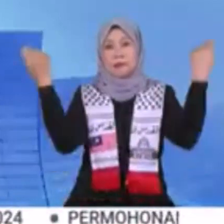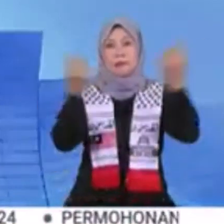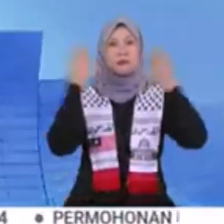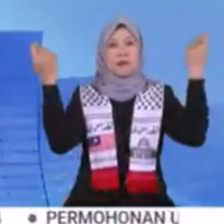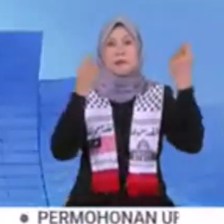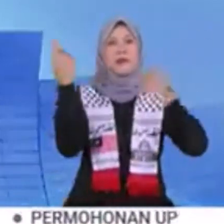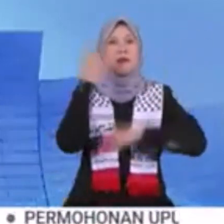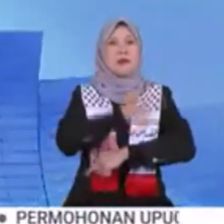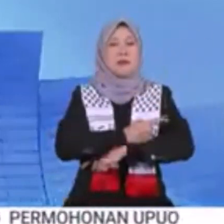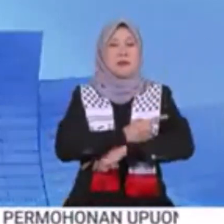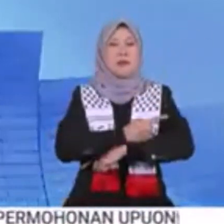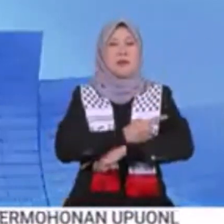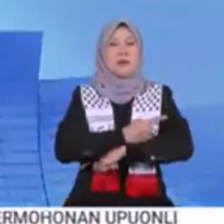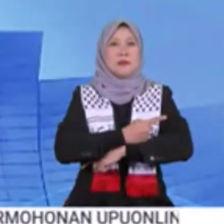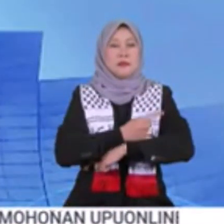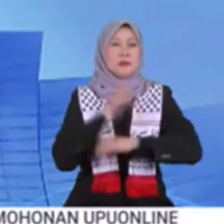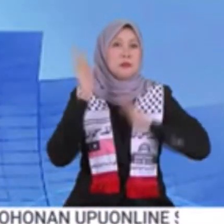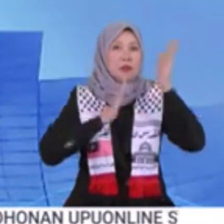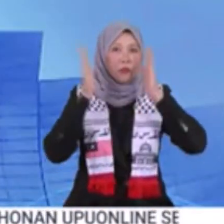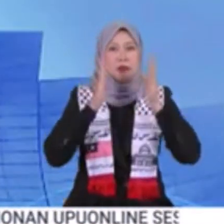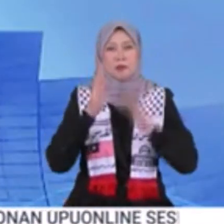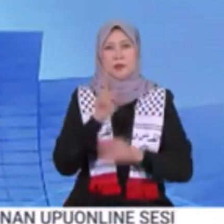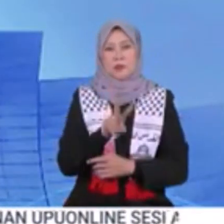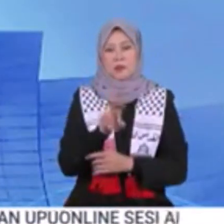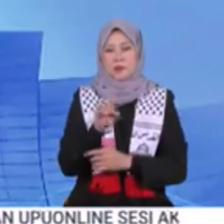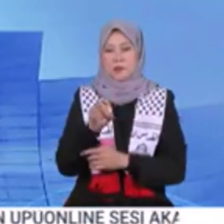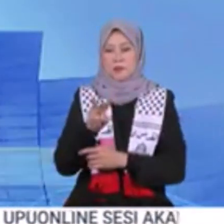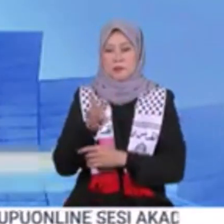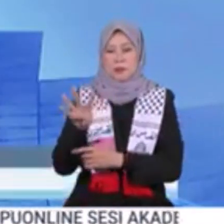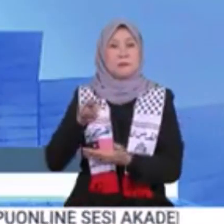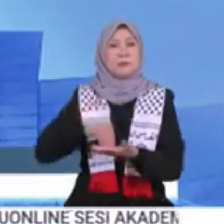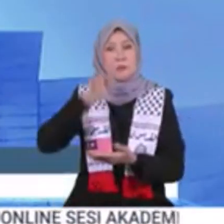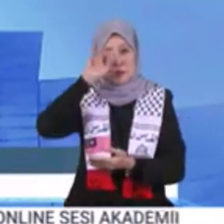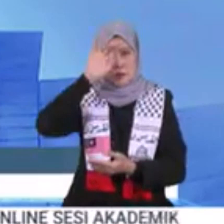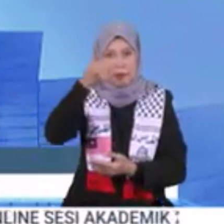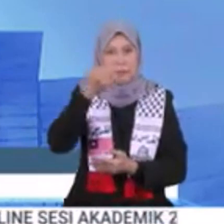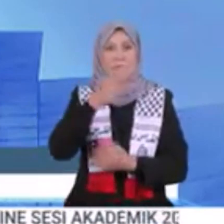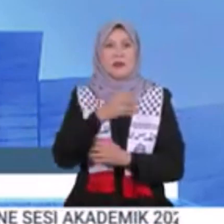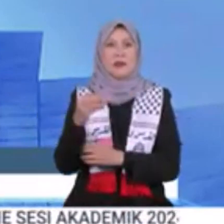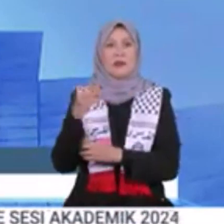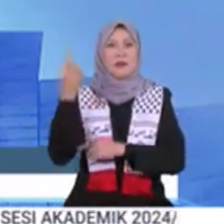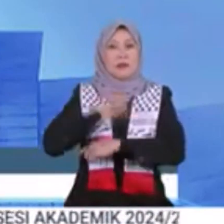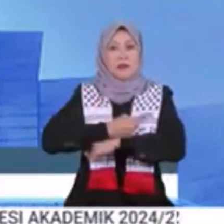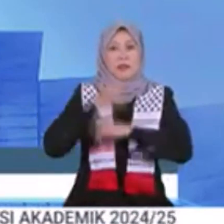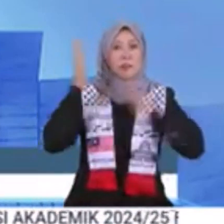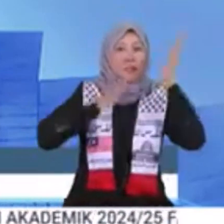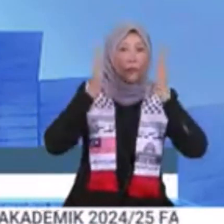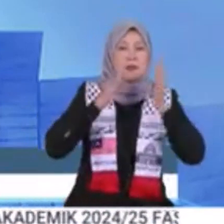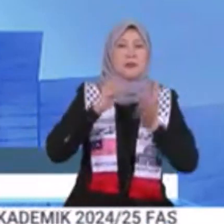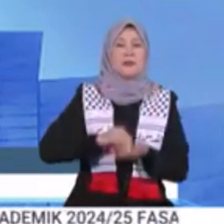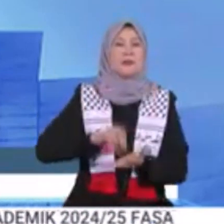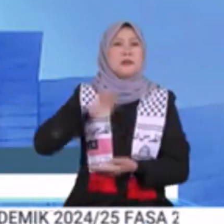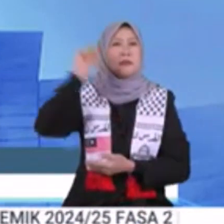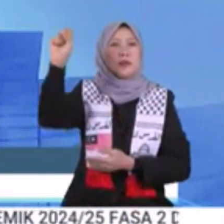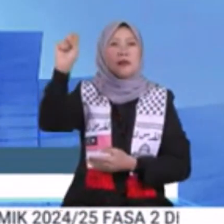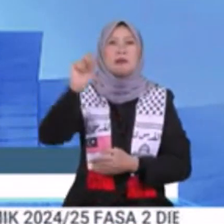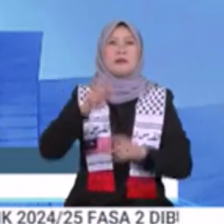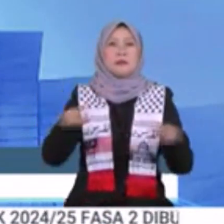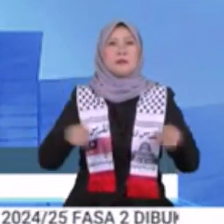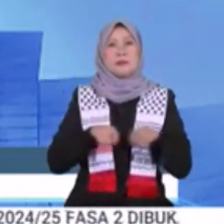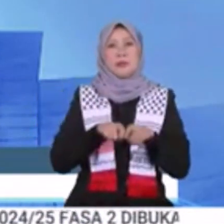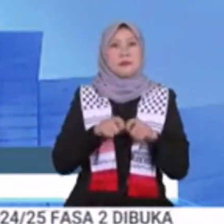Sambutan Hari Kebangsaan 2024 akan diadakan di Putrajaya, manakala Sambutan Hari Malaysia pula di Sabah.